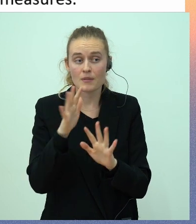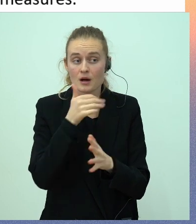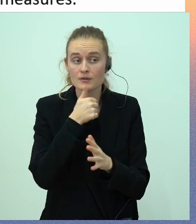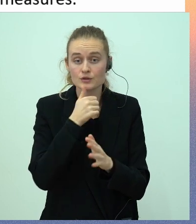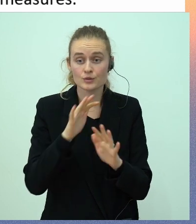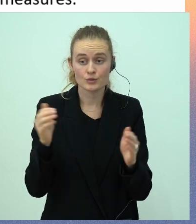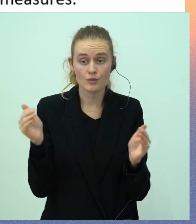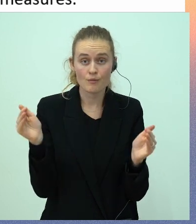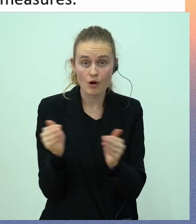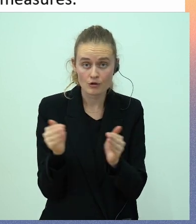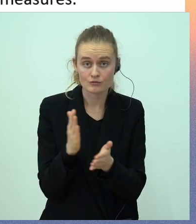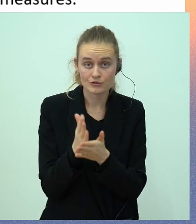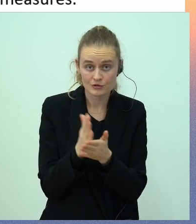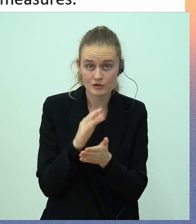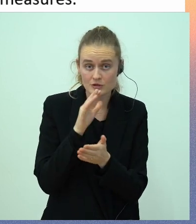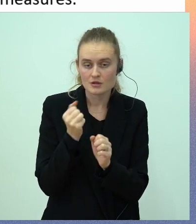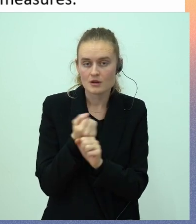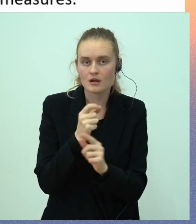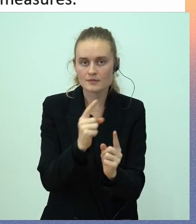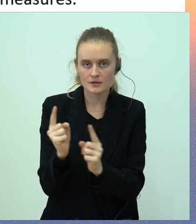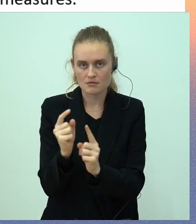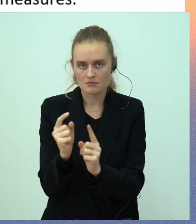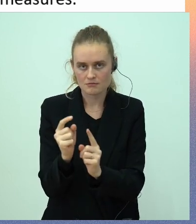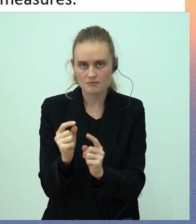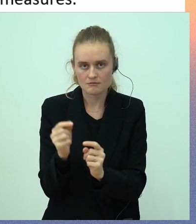pasirūpinti jų fizinę apsaugą.